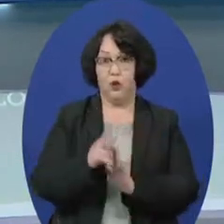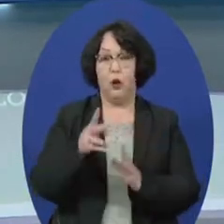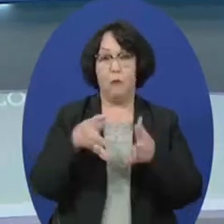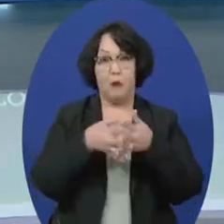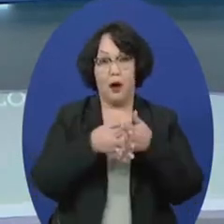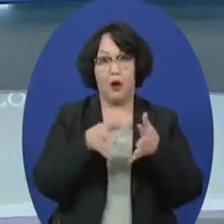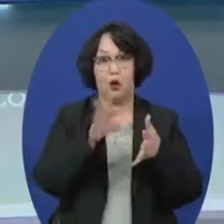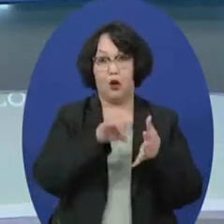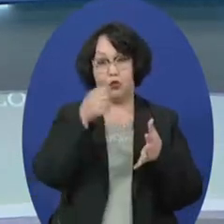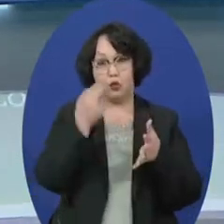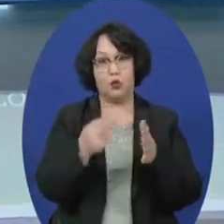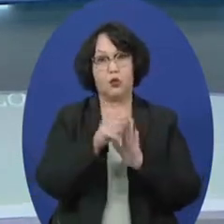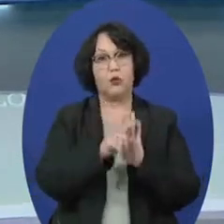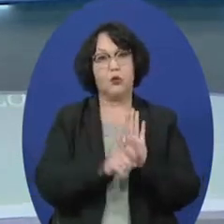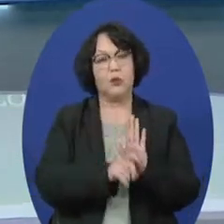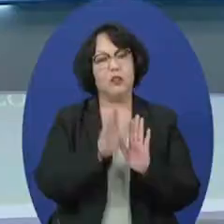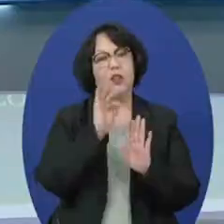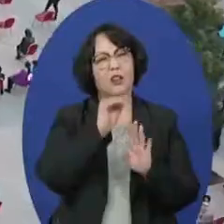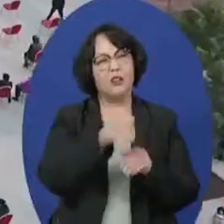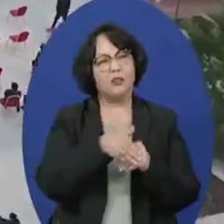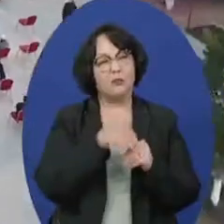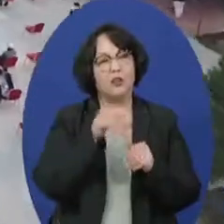хөтөлбөрийн талаар илүүтэй сонирхож байна.